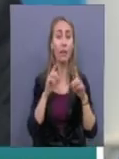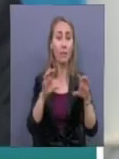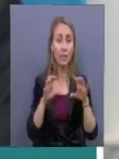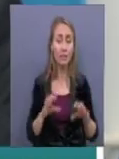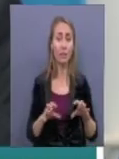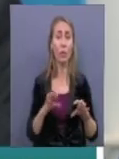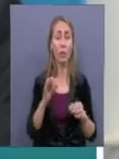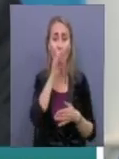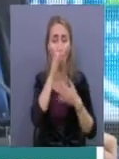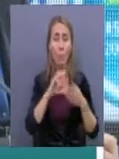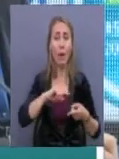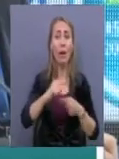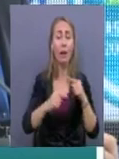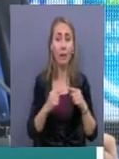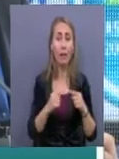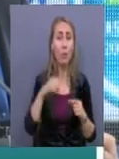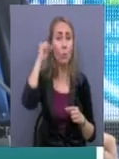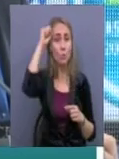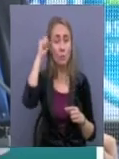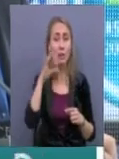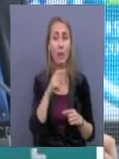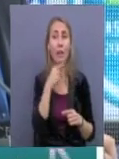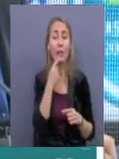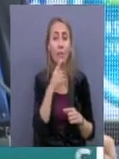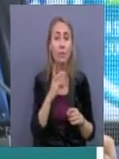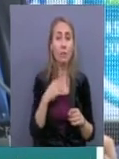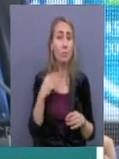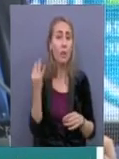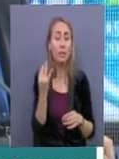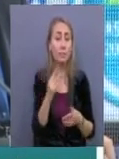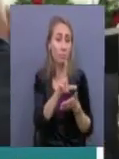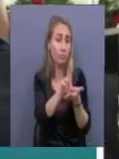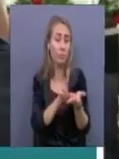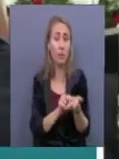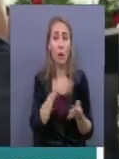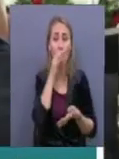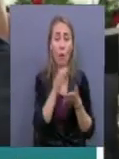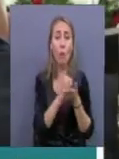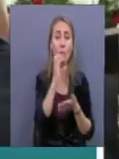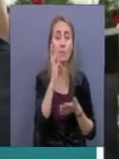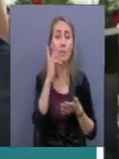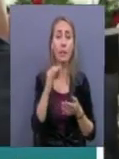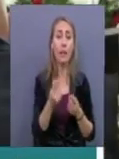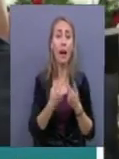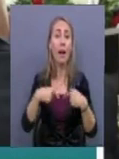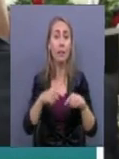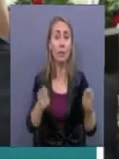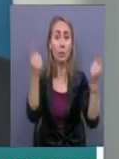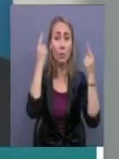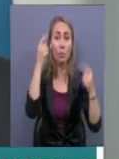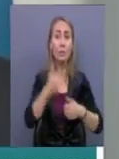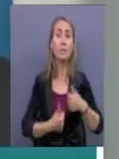алмасудың дәстүрлі алаңы. Мысалы, Өзбекстан қатысушылары осы ортадан өзге елдердің халықаралық сайыстарды ұйымдастыру тәжірибесін игеруге ниетті.